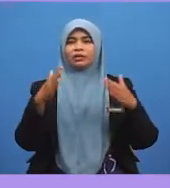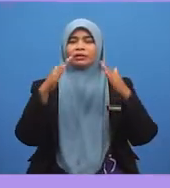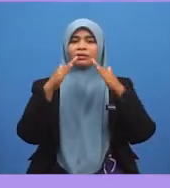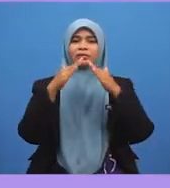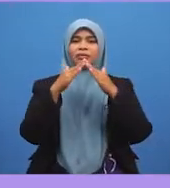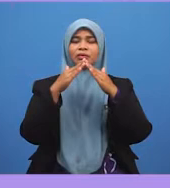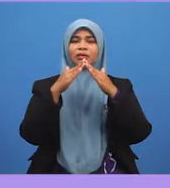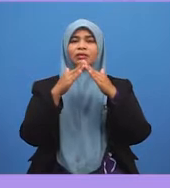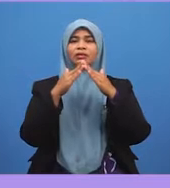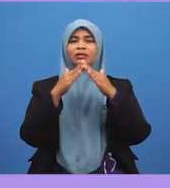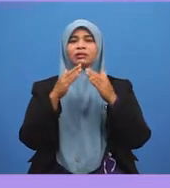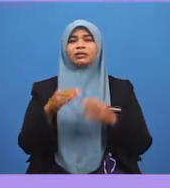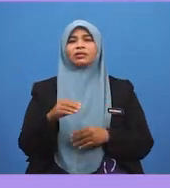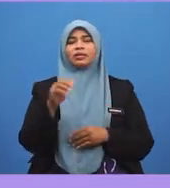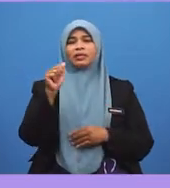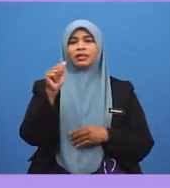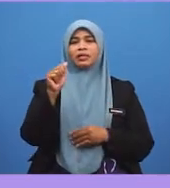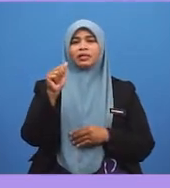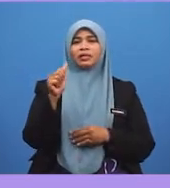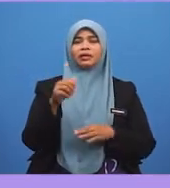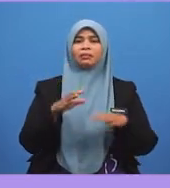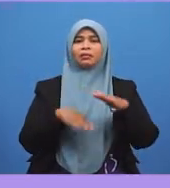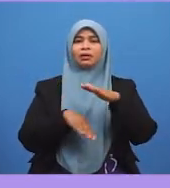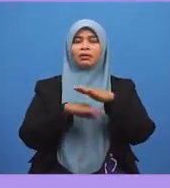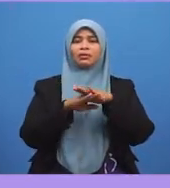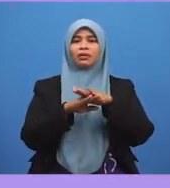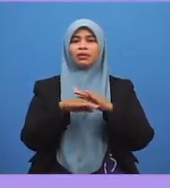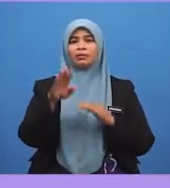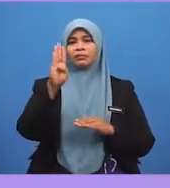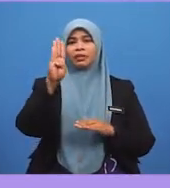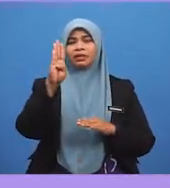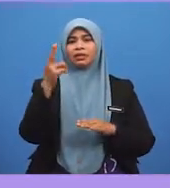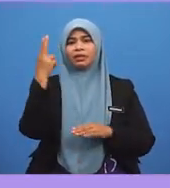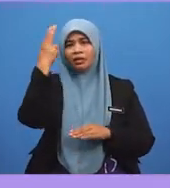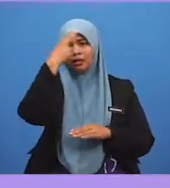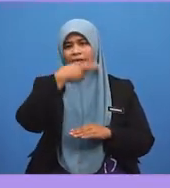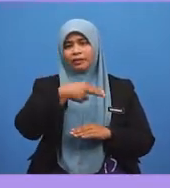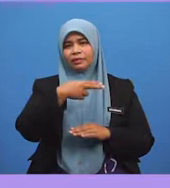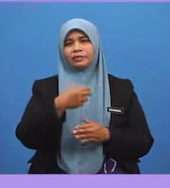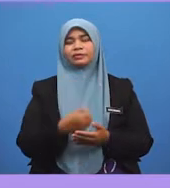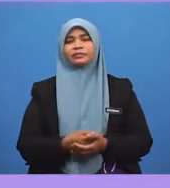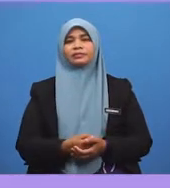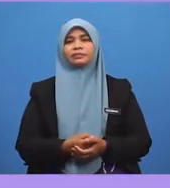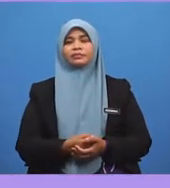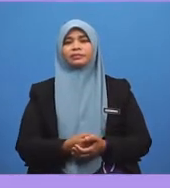rumah. A bawah, B hadapan.